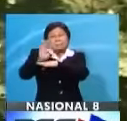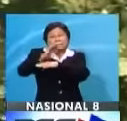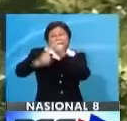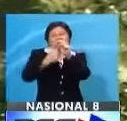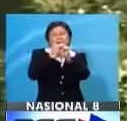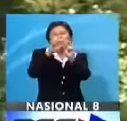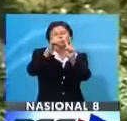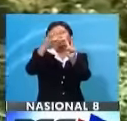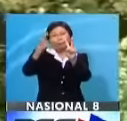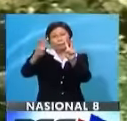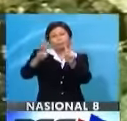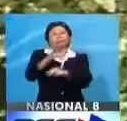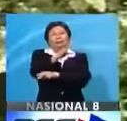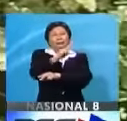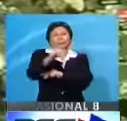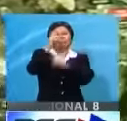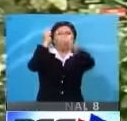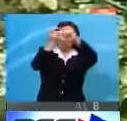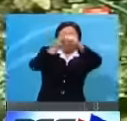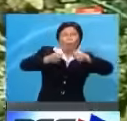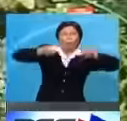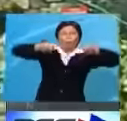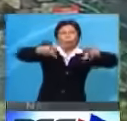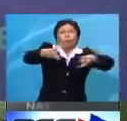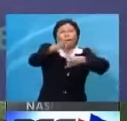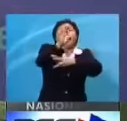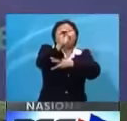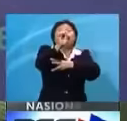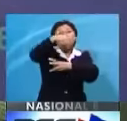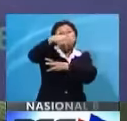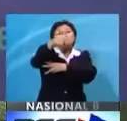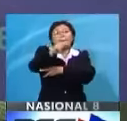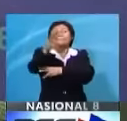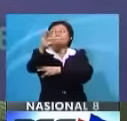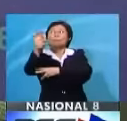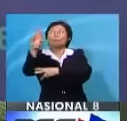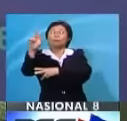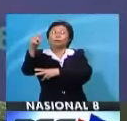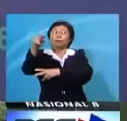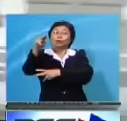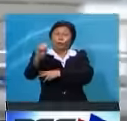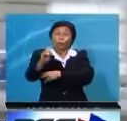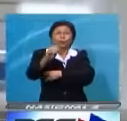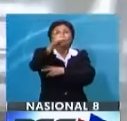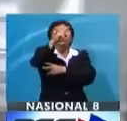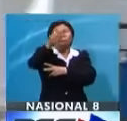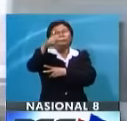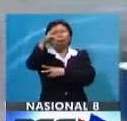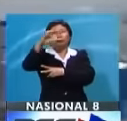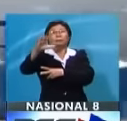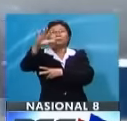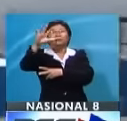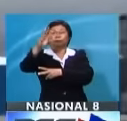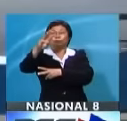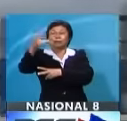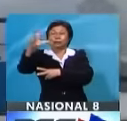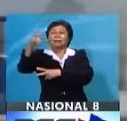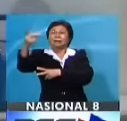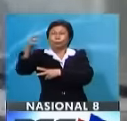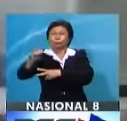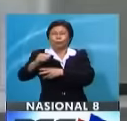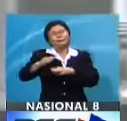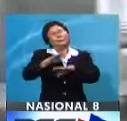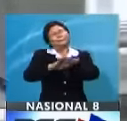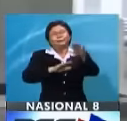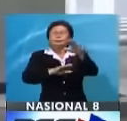tahun depan. Manakala pembinaan lebuh raya Pan Borneo sepanjang 1,663 km yang akan memberi keselesaan